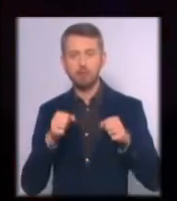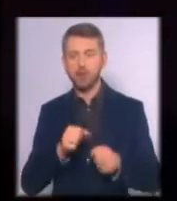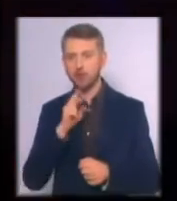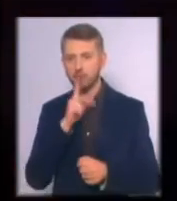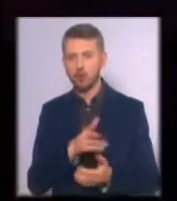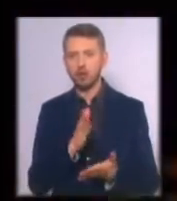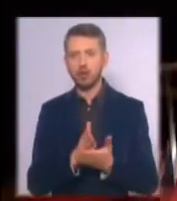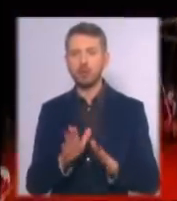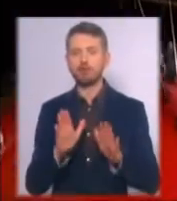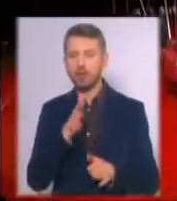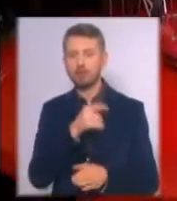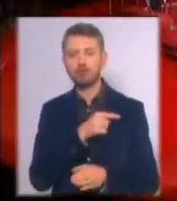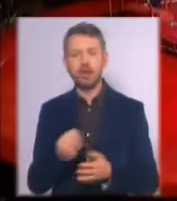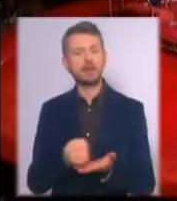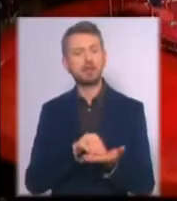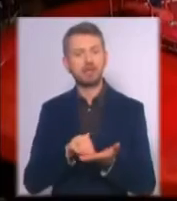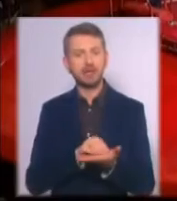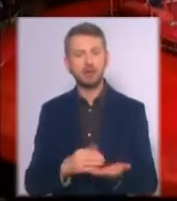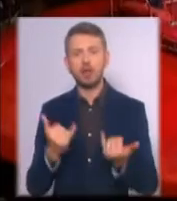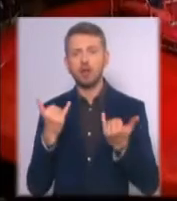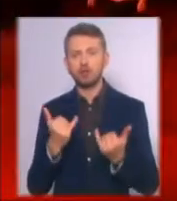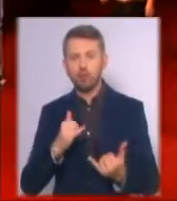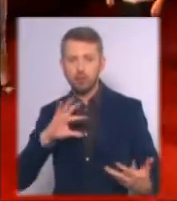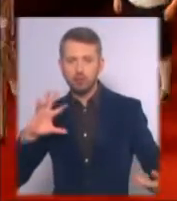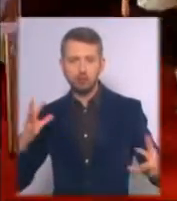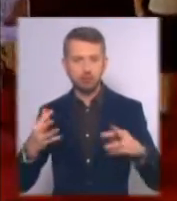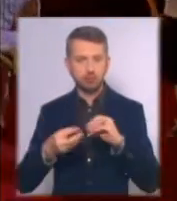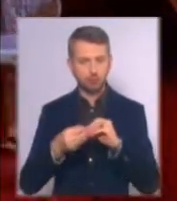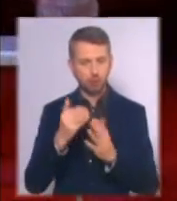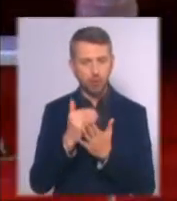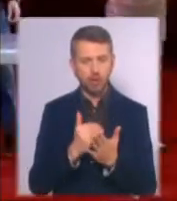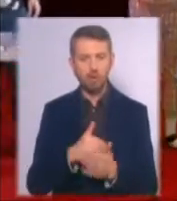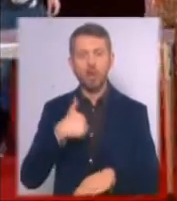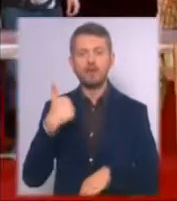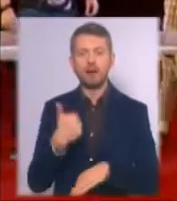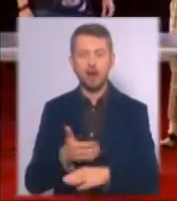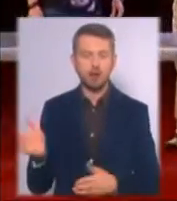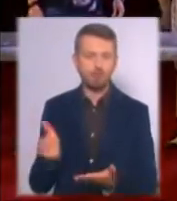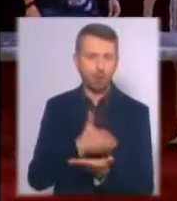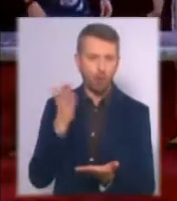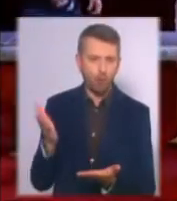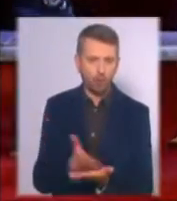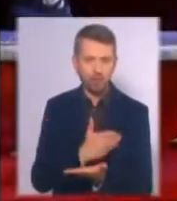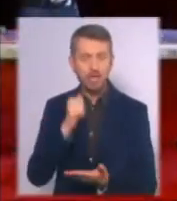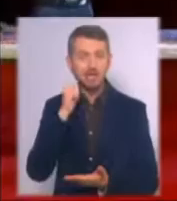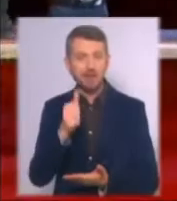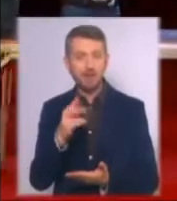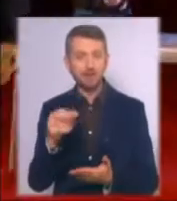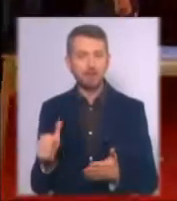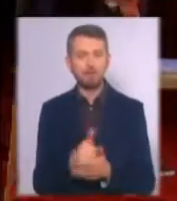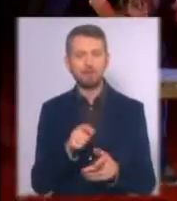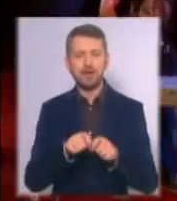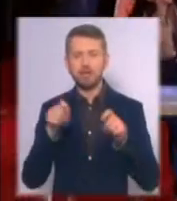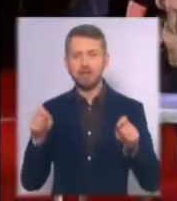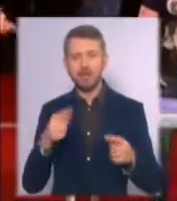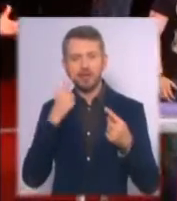лише під час репетиції. Сьогодні зводять всі номери докупи, як то кажуть, генеральний прогон. І вже завтра на прем'єрі в яскравих